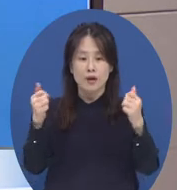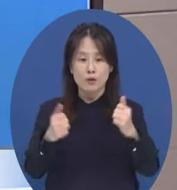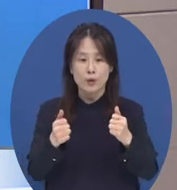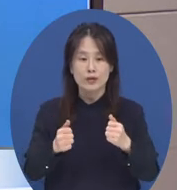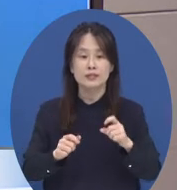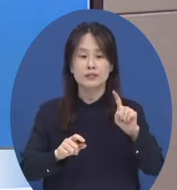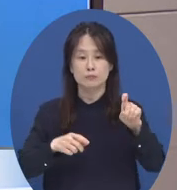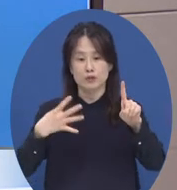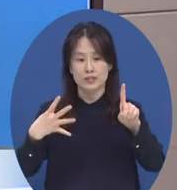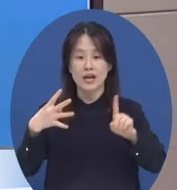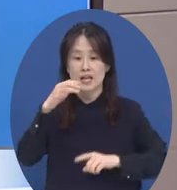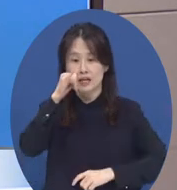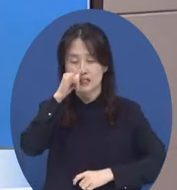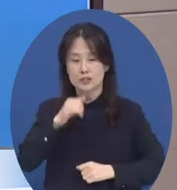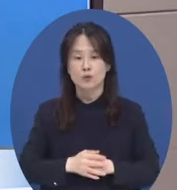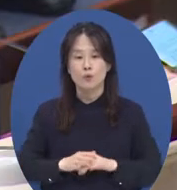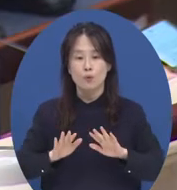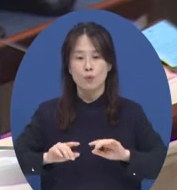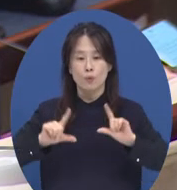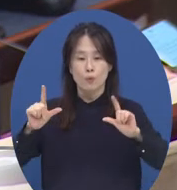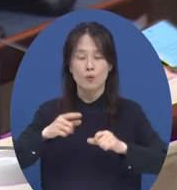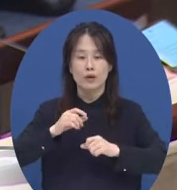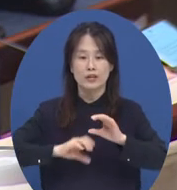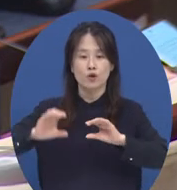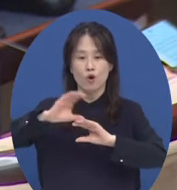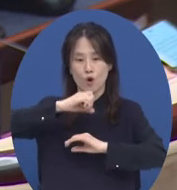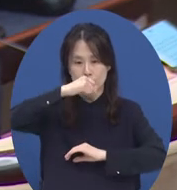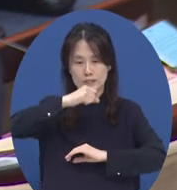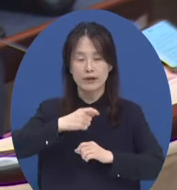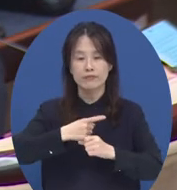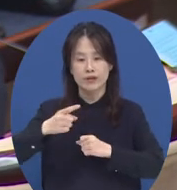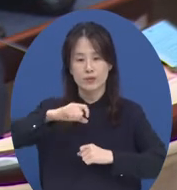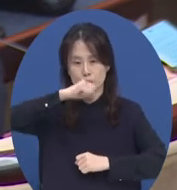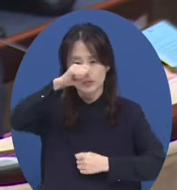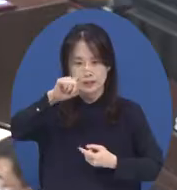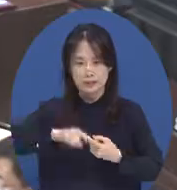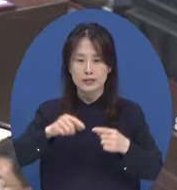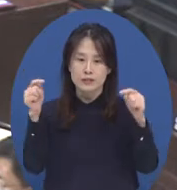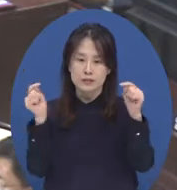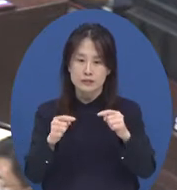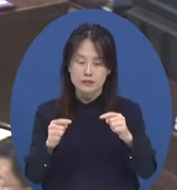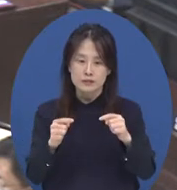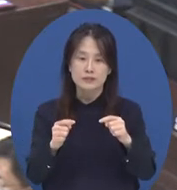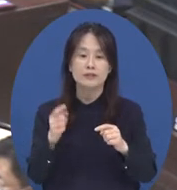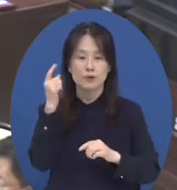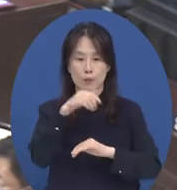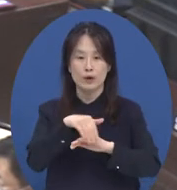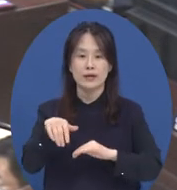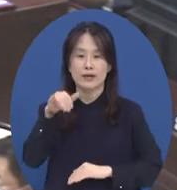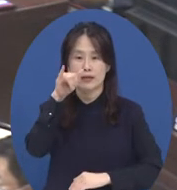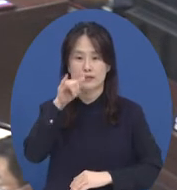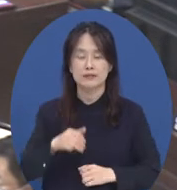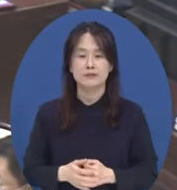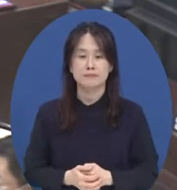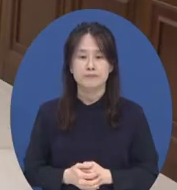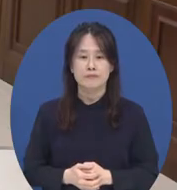본회의인 4일까지 이어지고 올해 추가 경정 예산안과 내년도 예산안에 대한 시정 연설이 예정돼